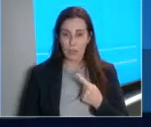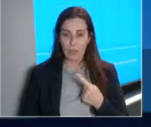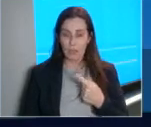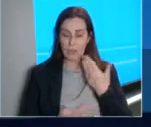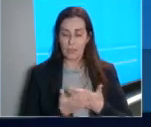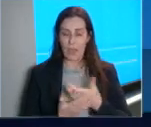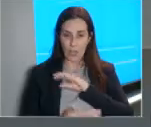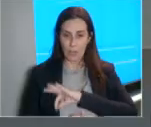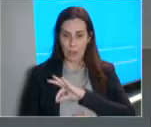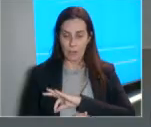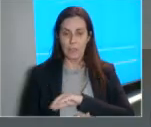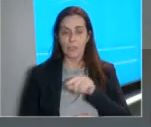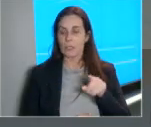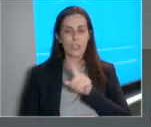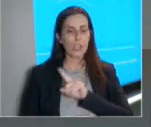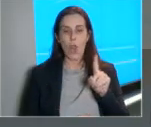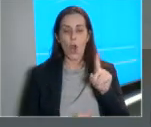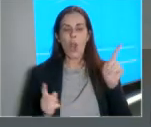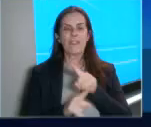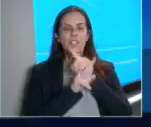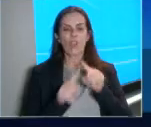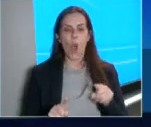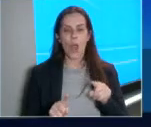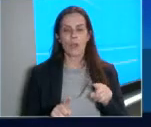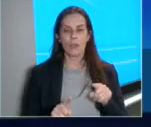מדווה ליברמן, זה לא לפסול,